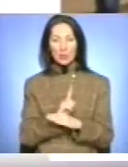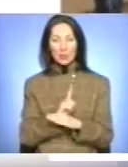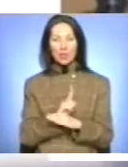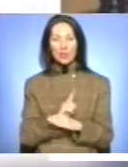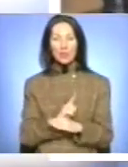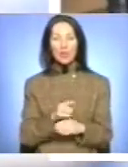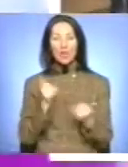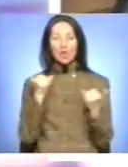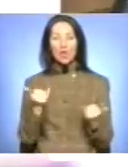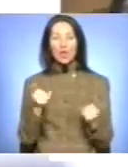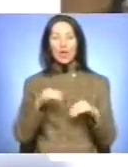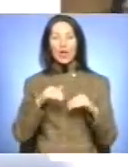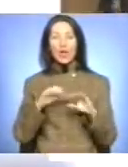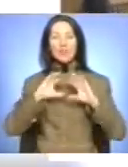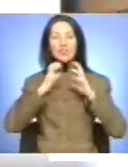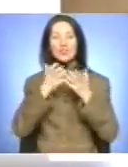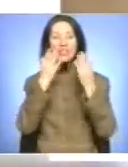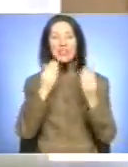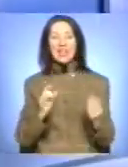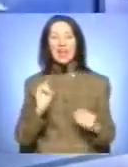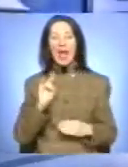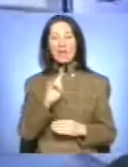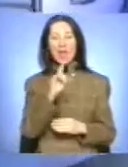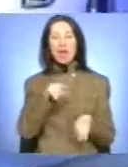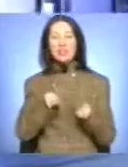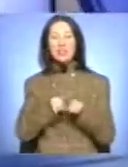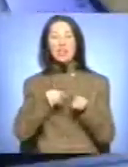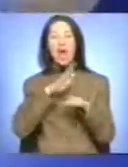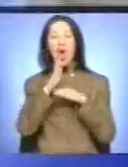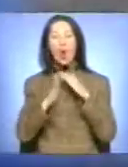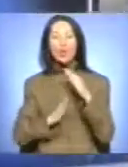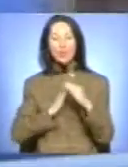Сьогодні Всесвітній день авіації та космонавтики.